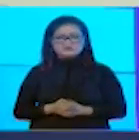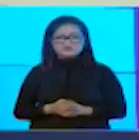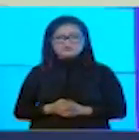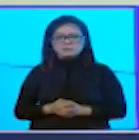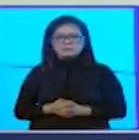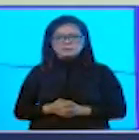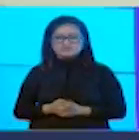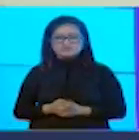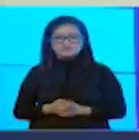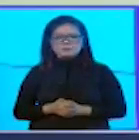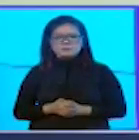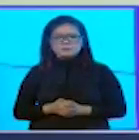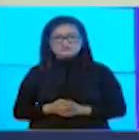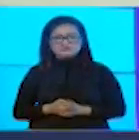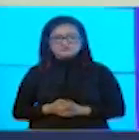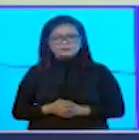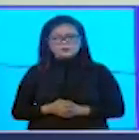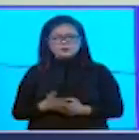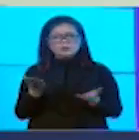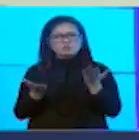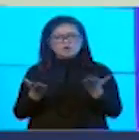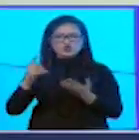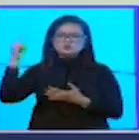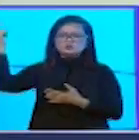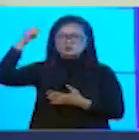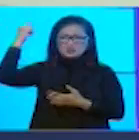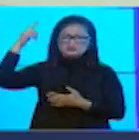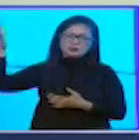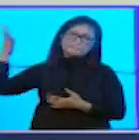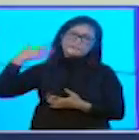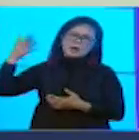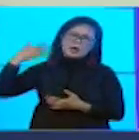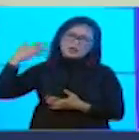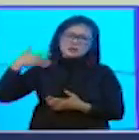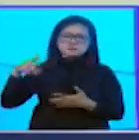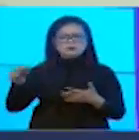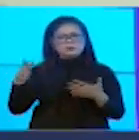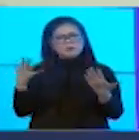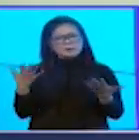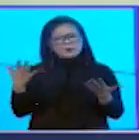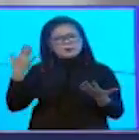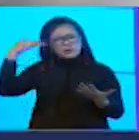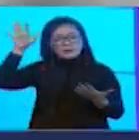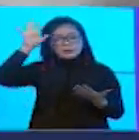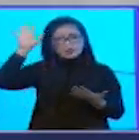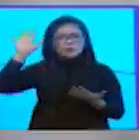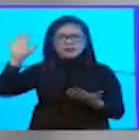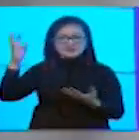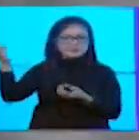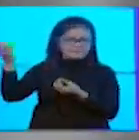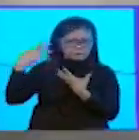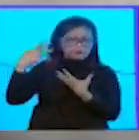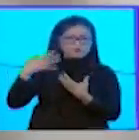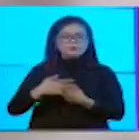apakah ini isyarat dari pemanasan global atau seperti apa, nanti secara pastinya setelah ada hasil lab keluar.